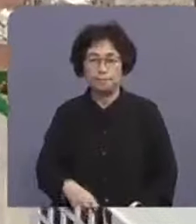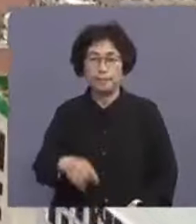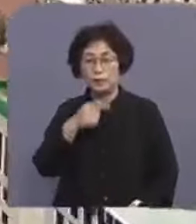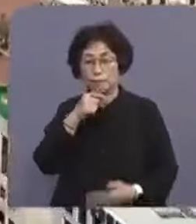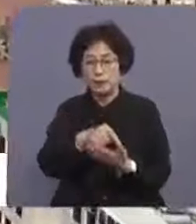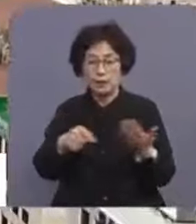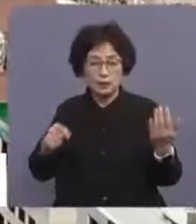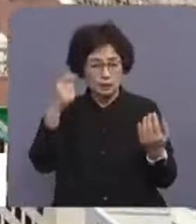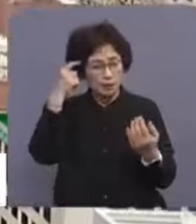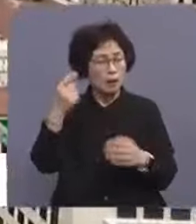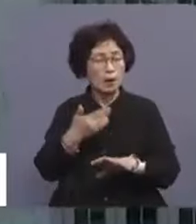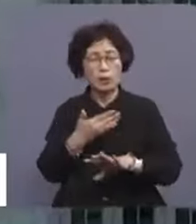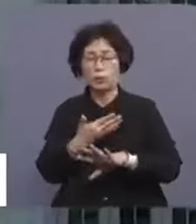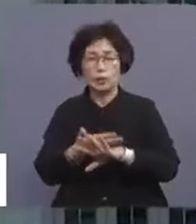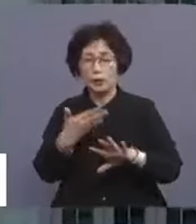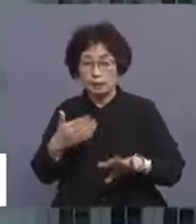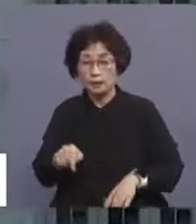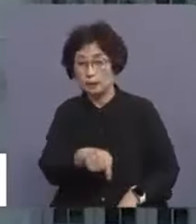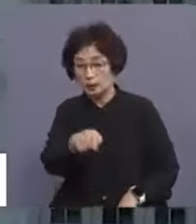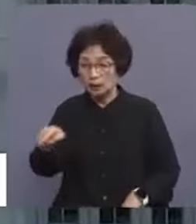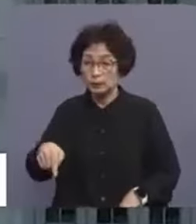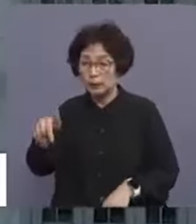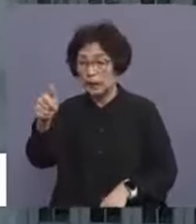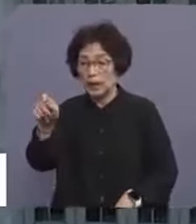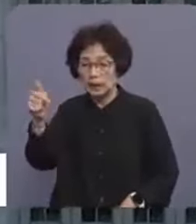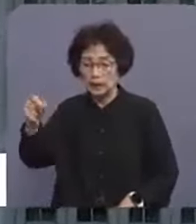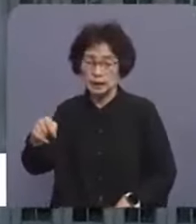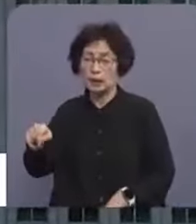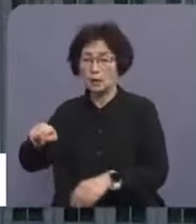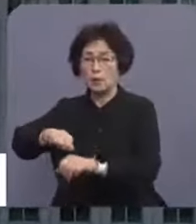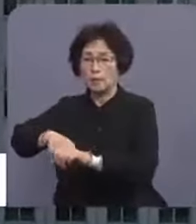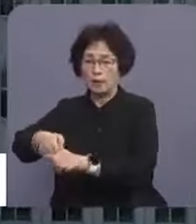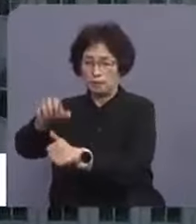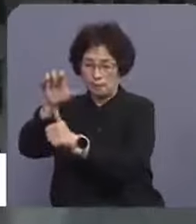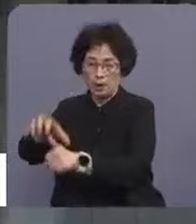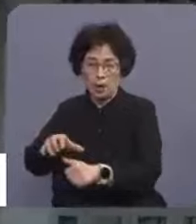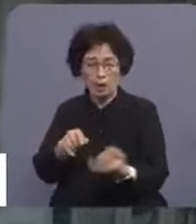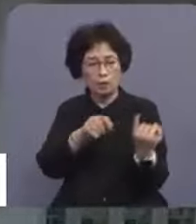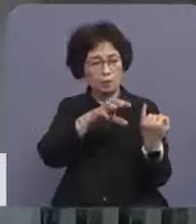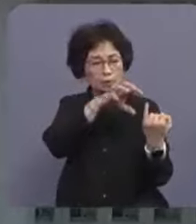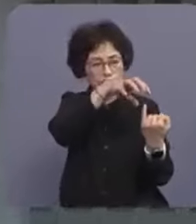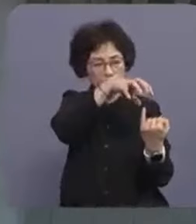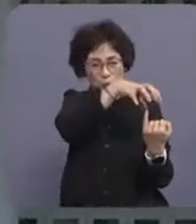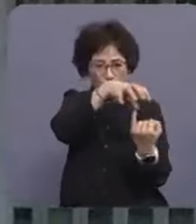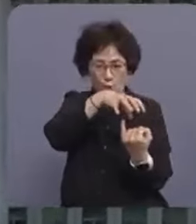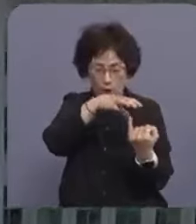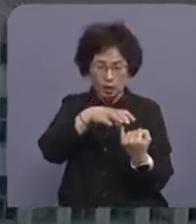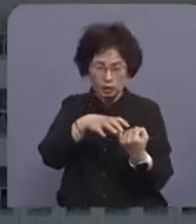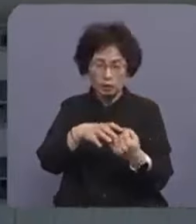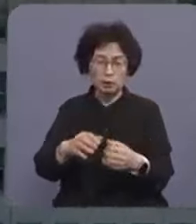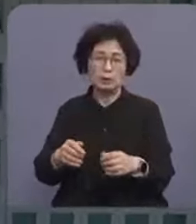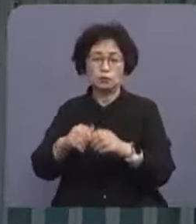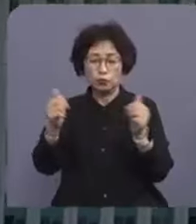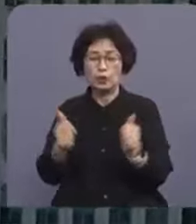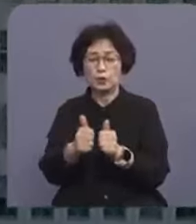의사와 상관없이 교제폭력 가해자를 처벌하고 피해자를 보호하는 법안은 수년째 국회에서 계류